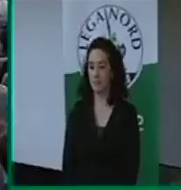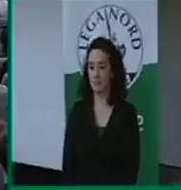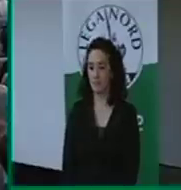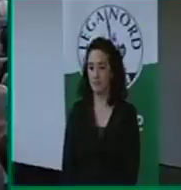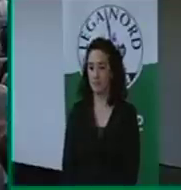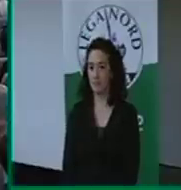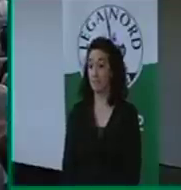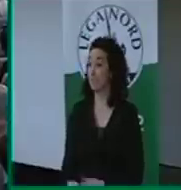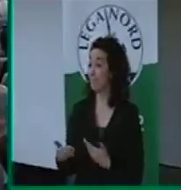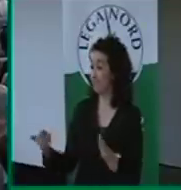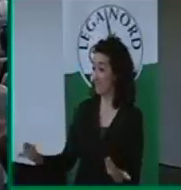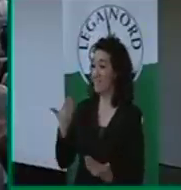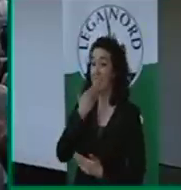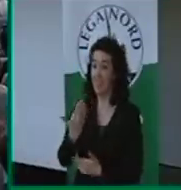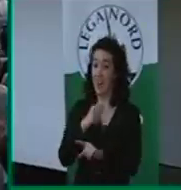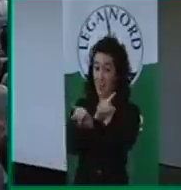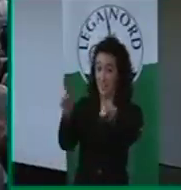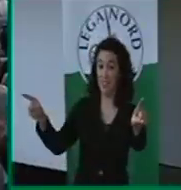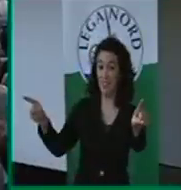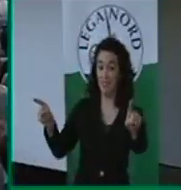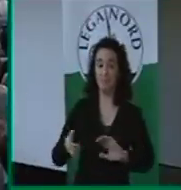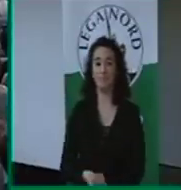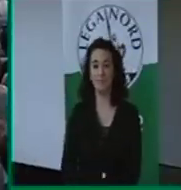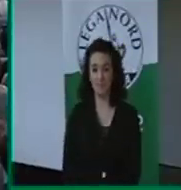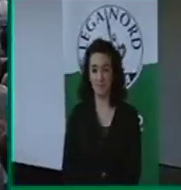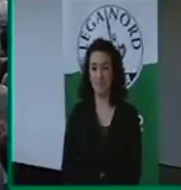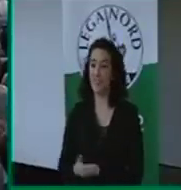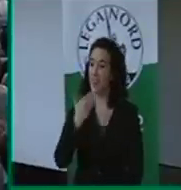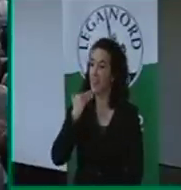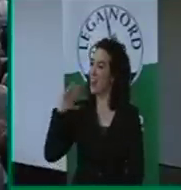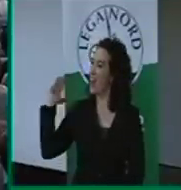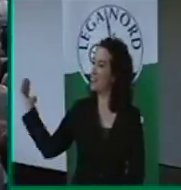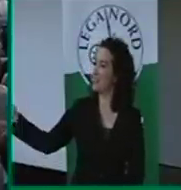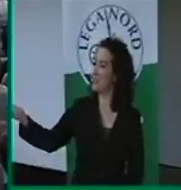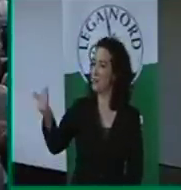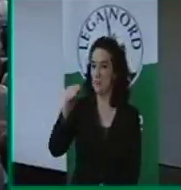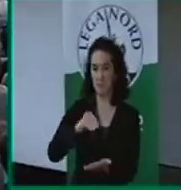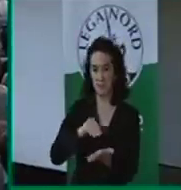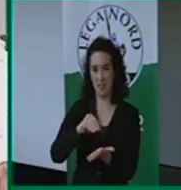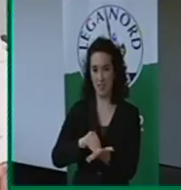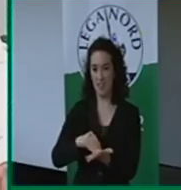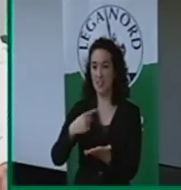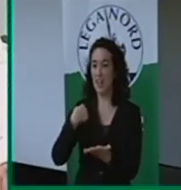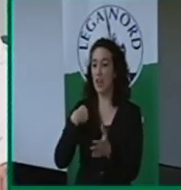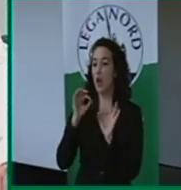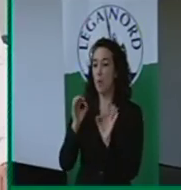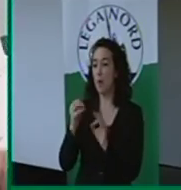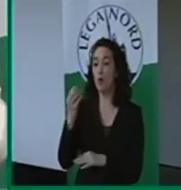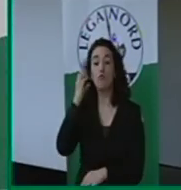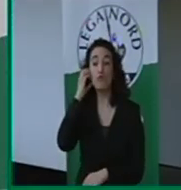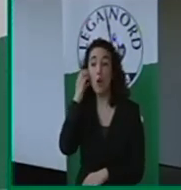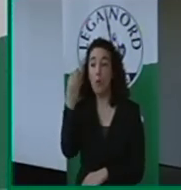Salvini Allora grazie grazie a chi è qua mi metto la sveglietta sul